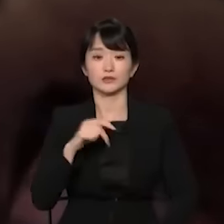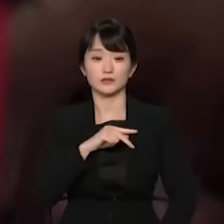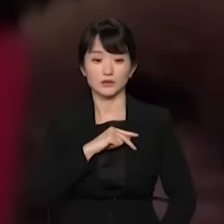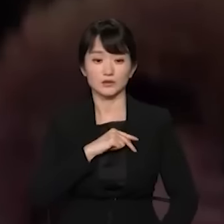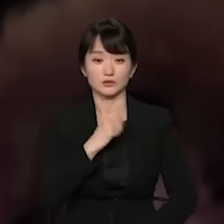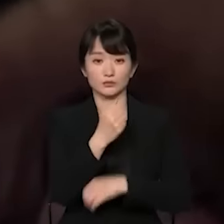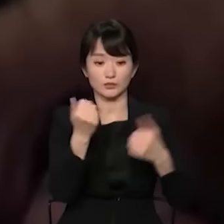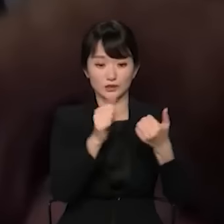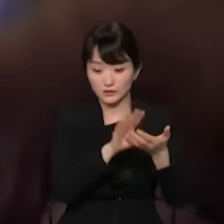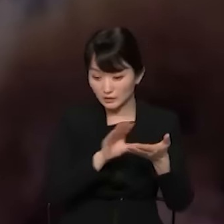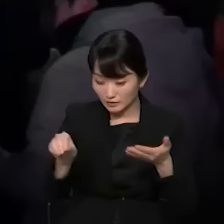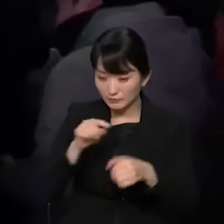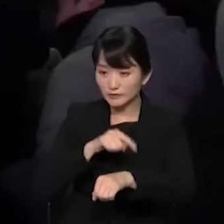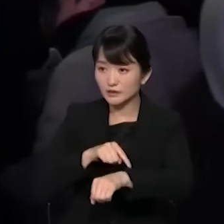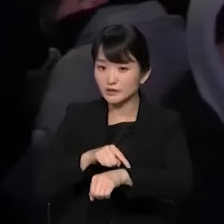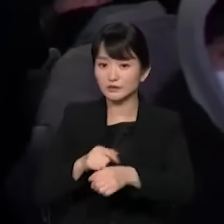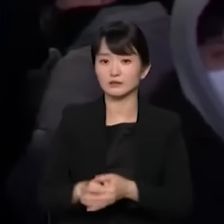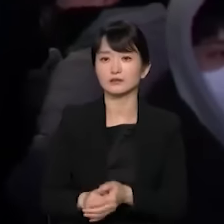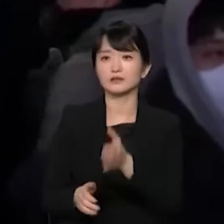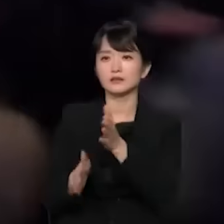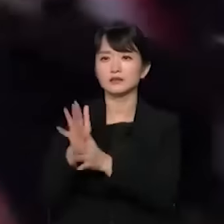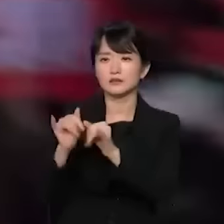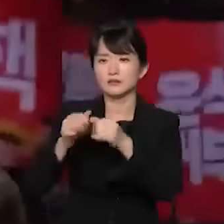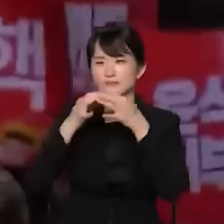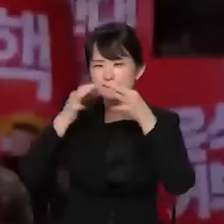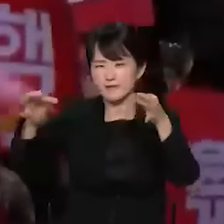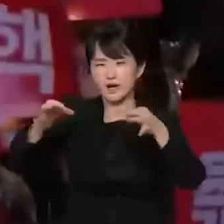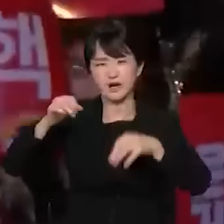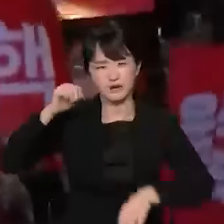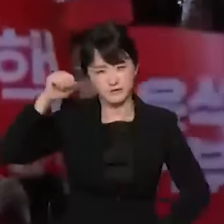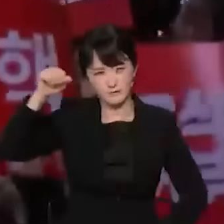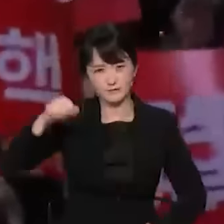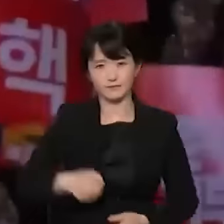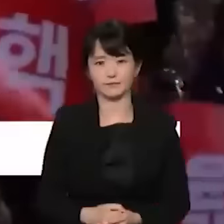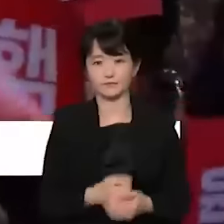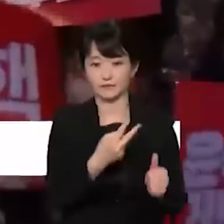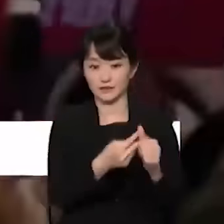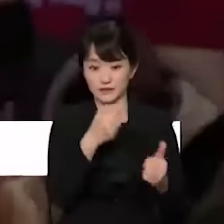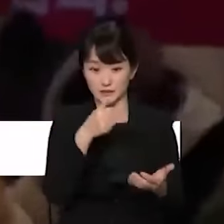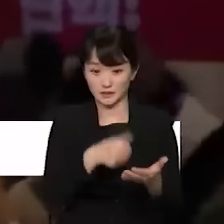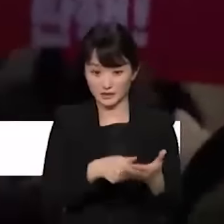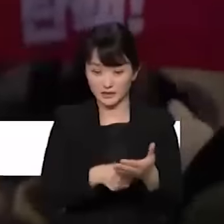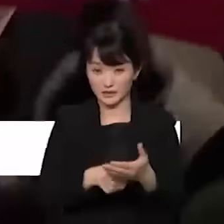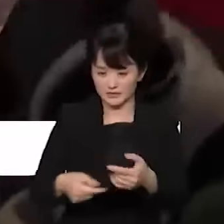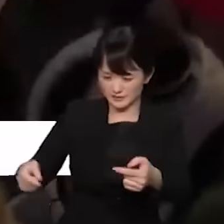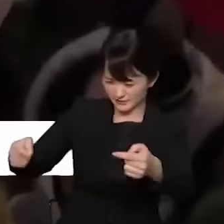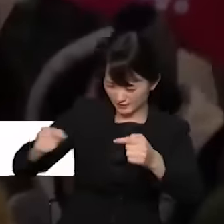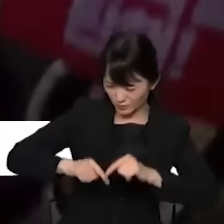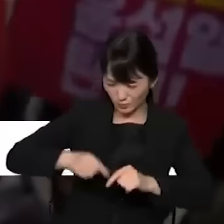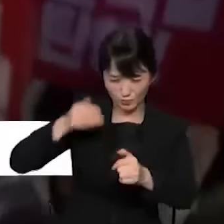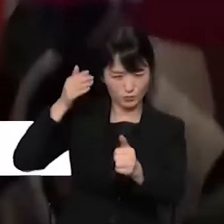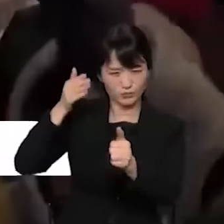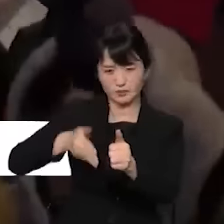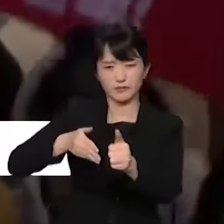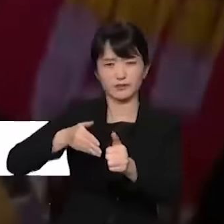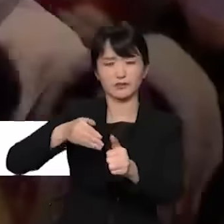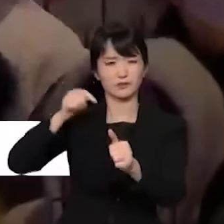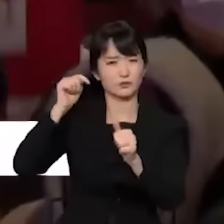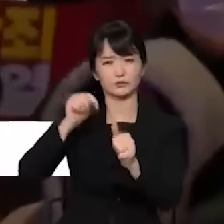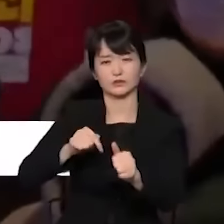빠져나간 시각 시민들은 일제히 구호를 외쳤습니다. 탄핵 표결에 동참하라!